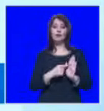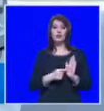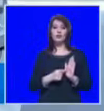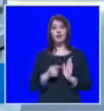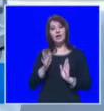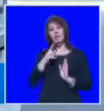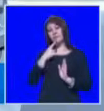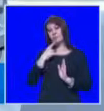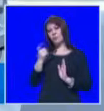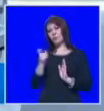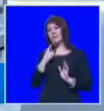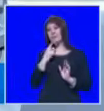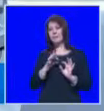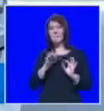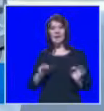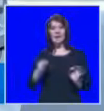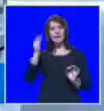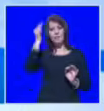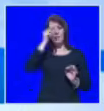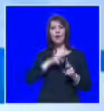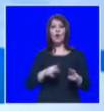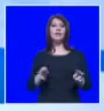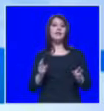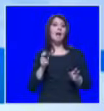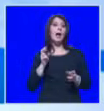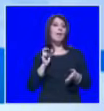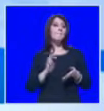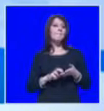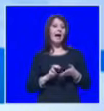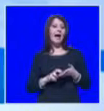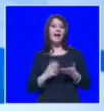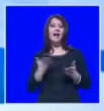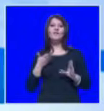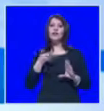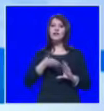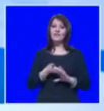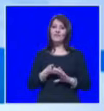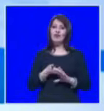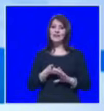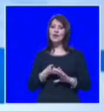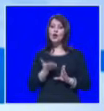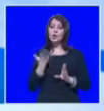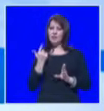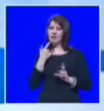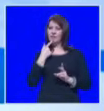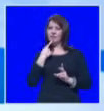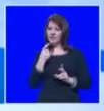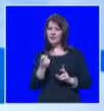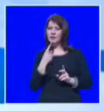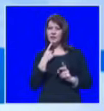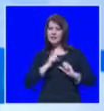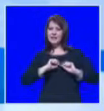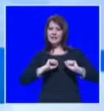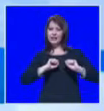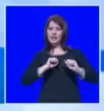мерките, които БНБ смята да въведе и въвежда, но ми се иска да ви попитам нещо много важно за